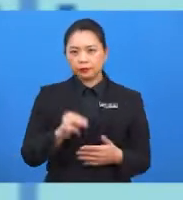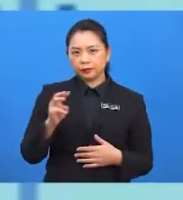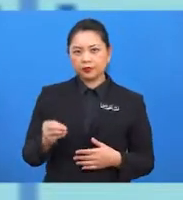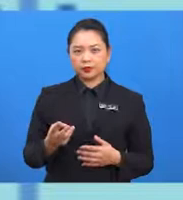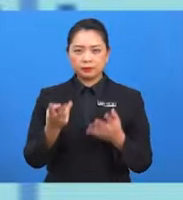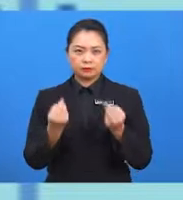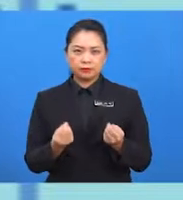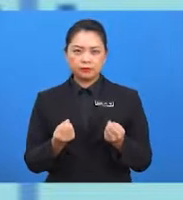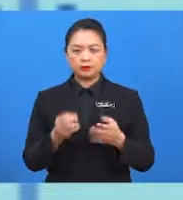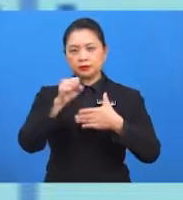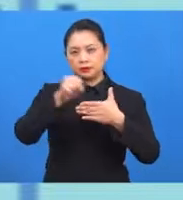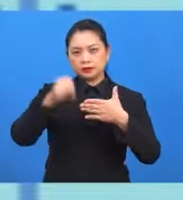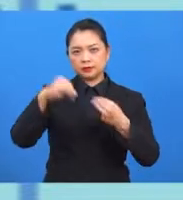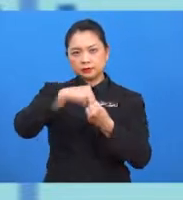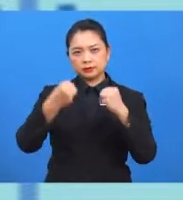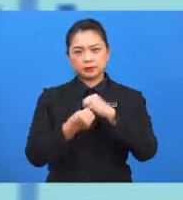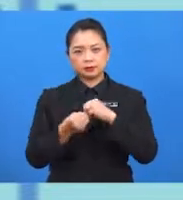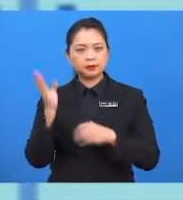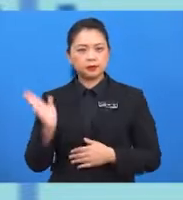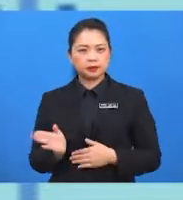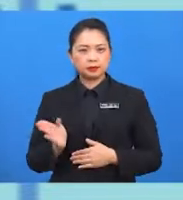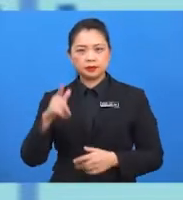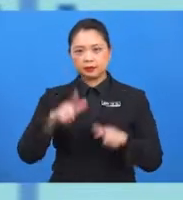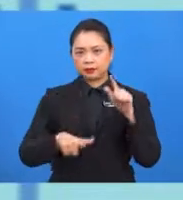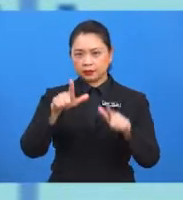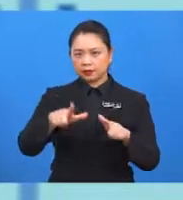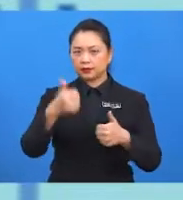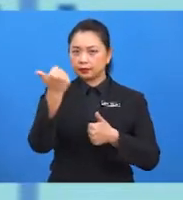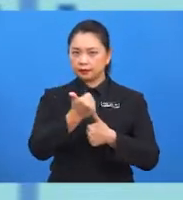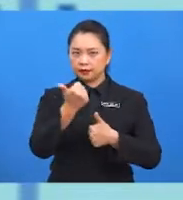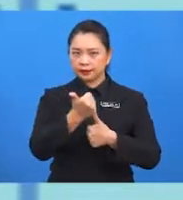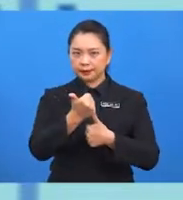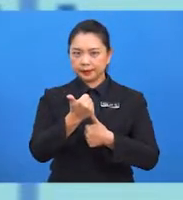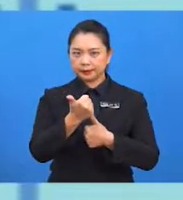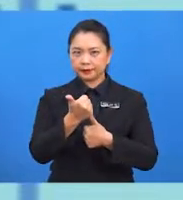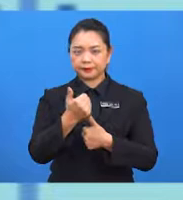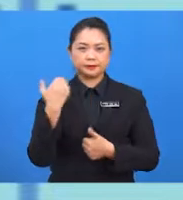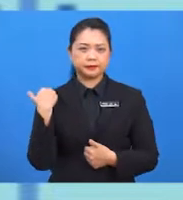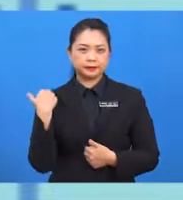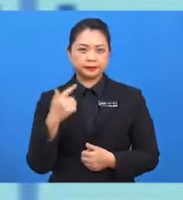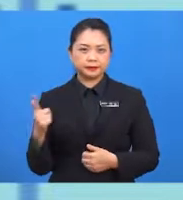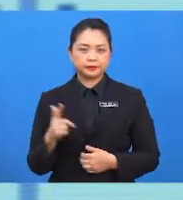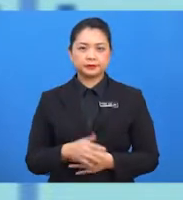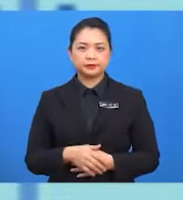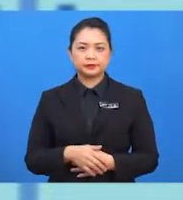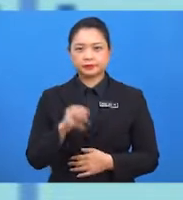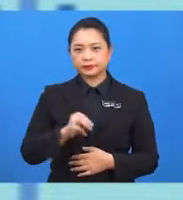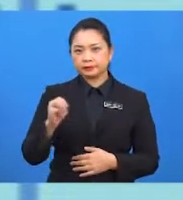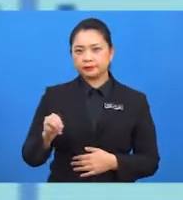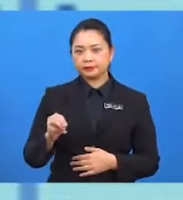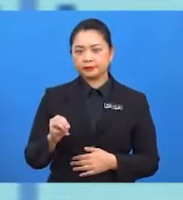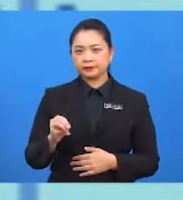masalah ini Hai langkah pertama yang perlu dilakukan ialah murid-murid